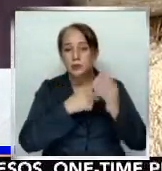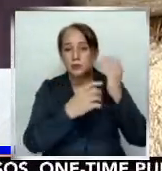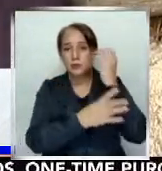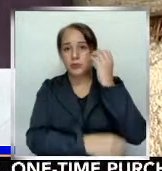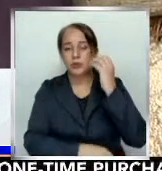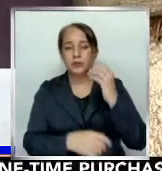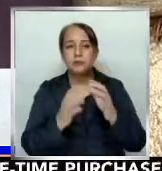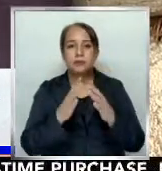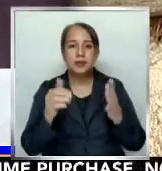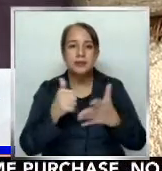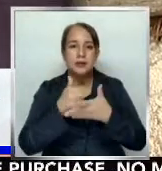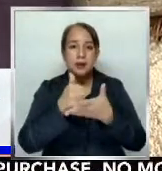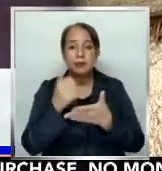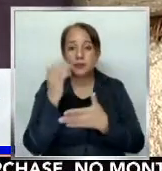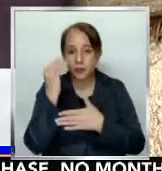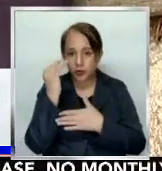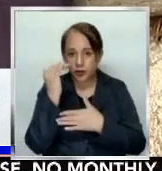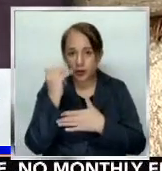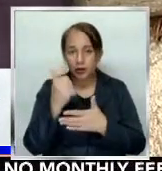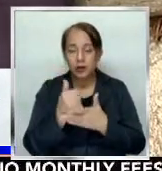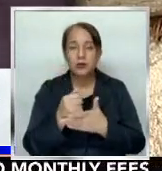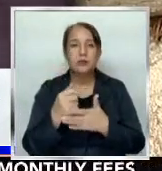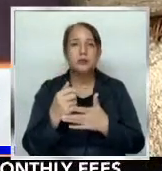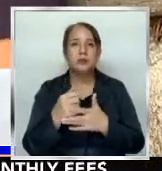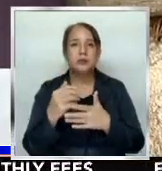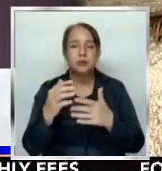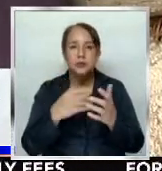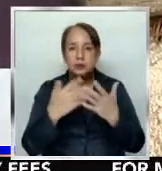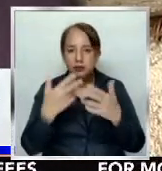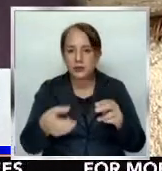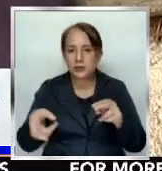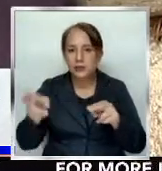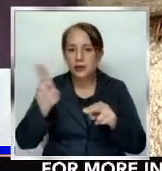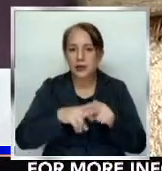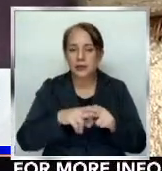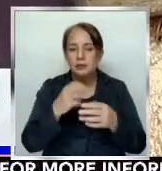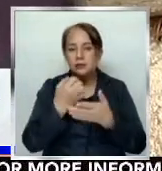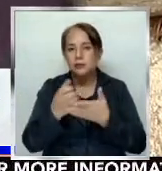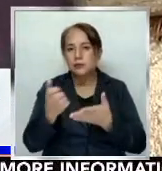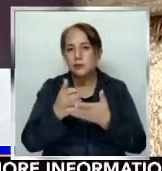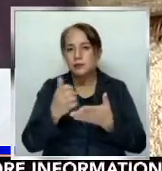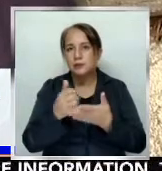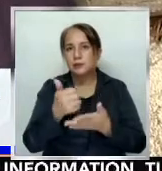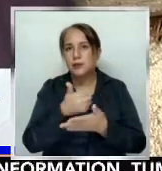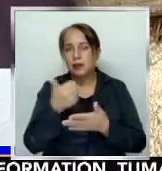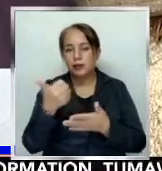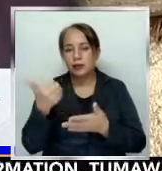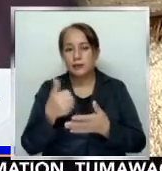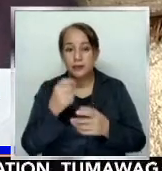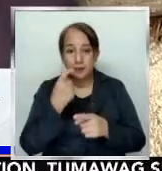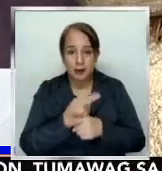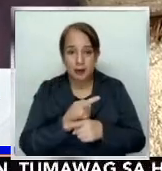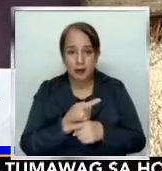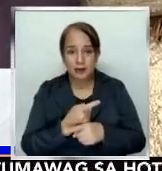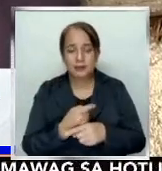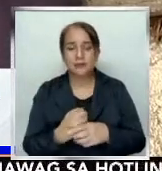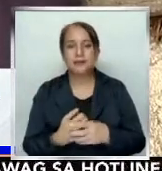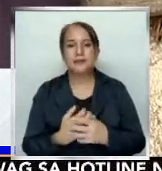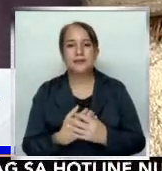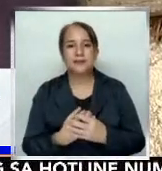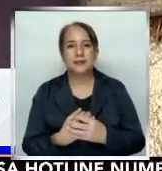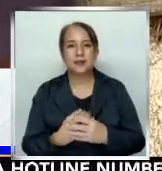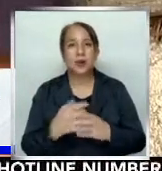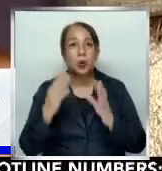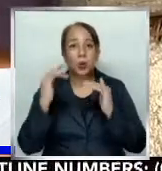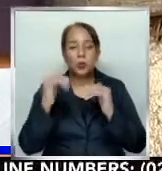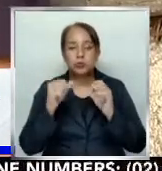yan dahil kahit papano, may dadagdag doon sa gastusin na iba. Diba? Sana tuloy-tuloy